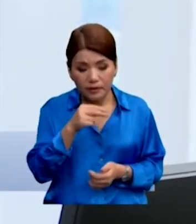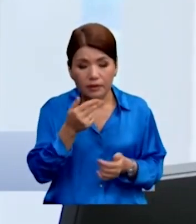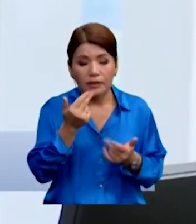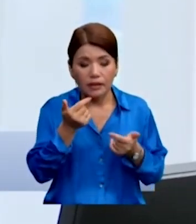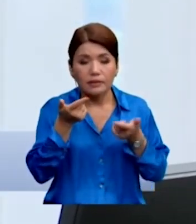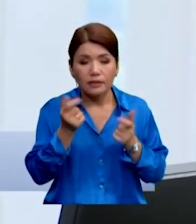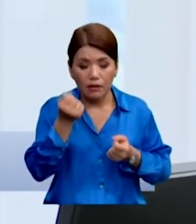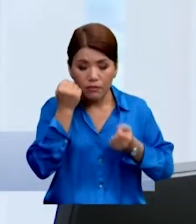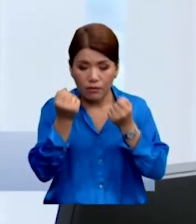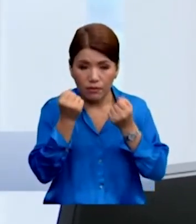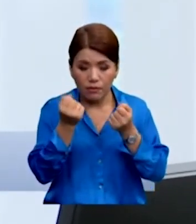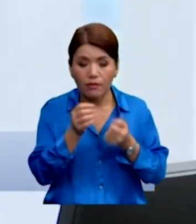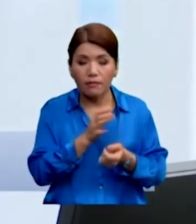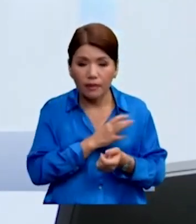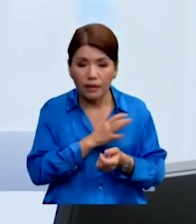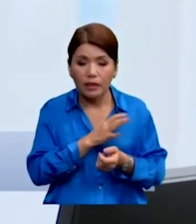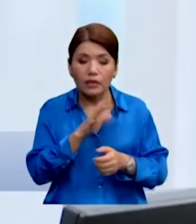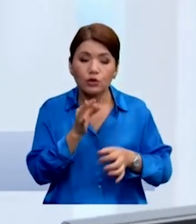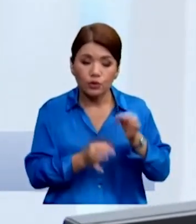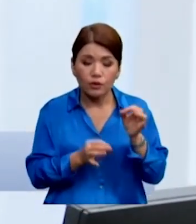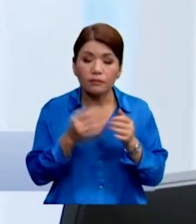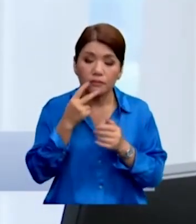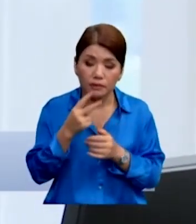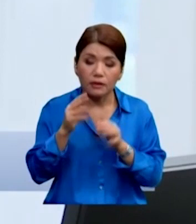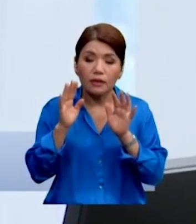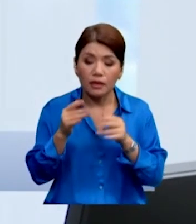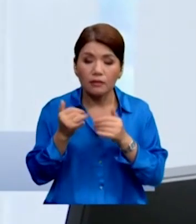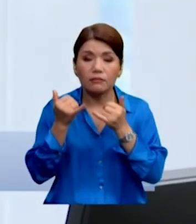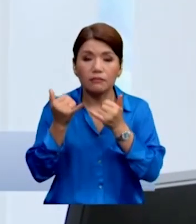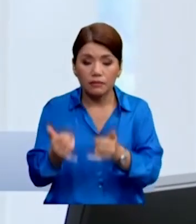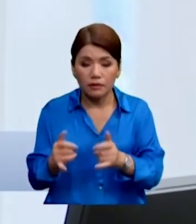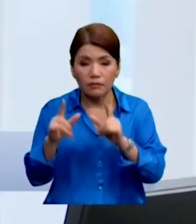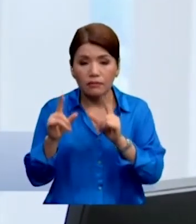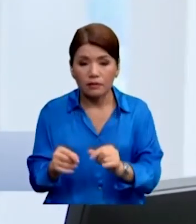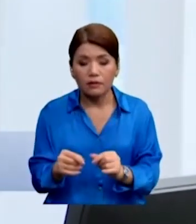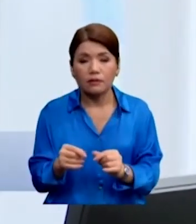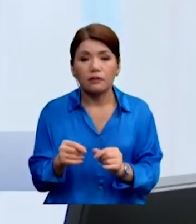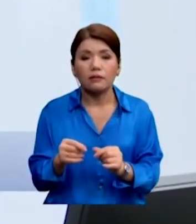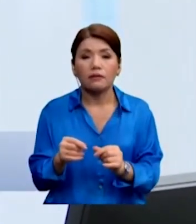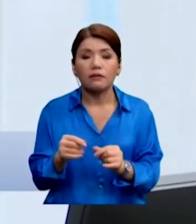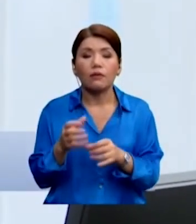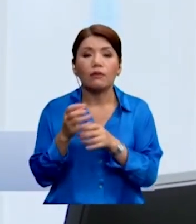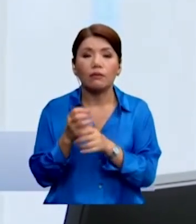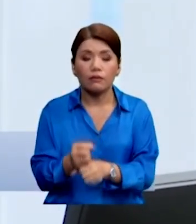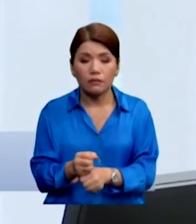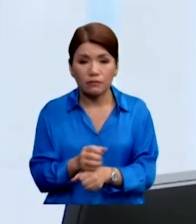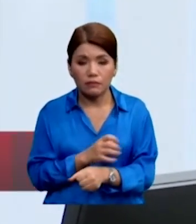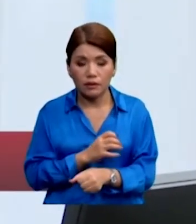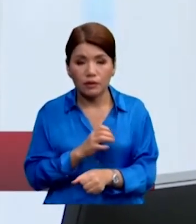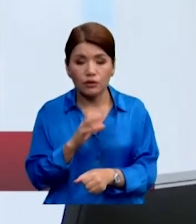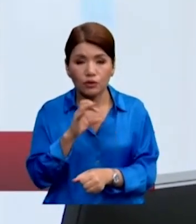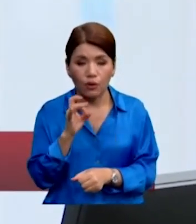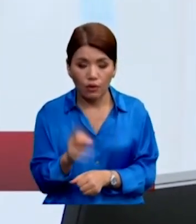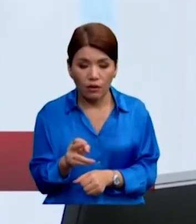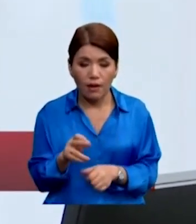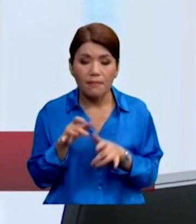содеянном. Суд это учитывает как смягчающее вину обстоятельства. Также, значит, по